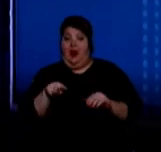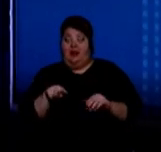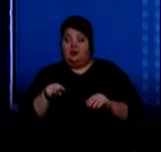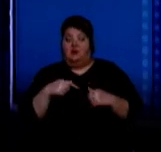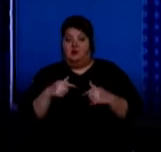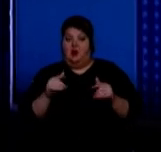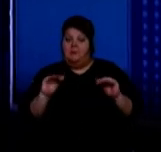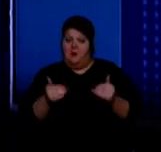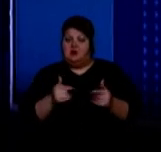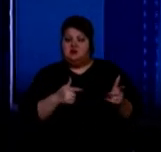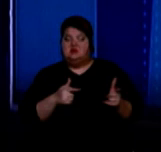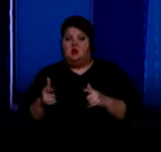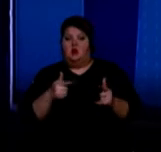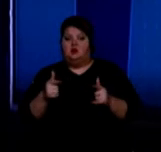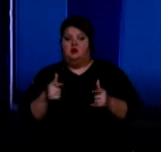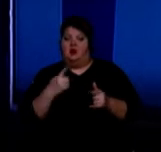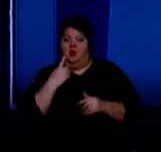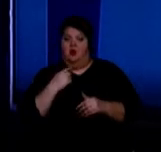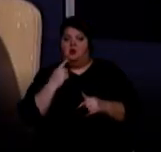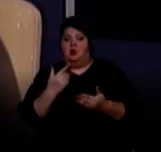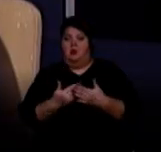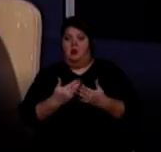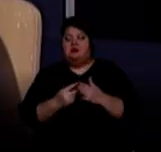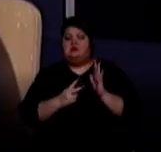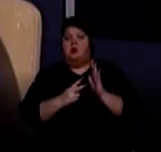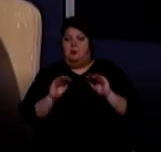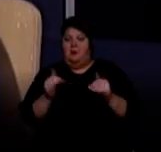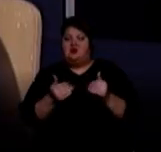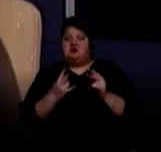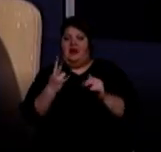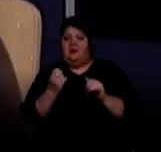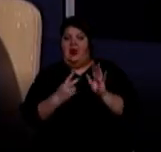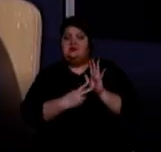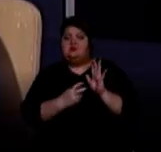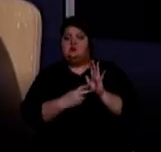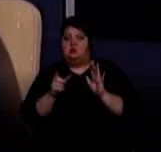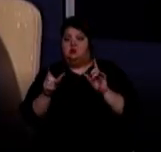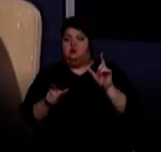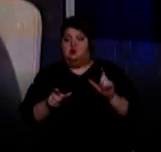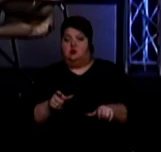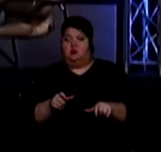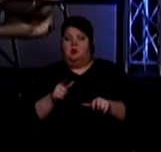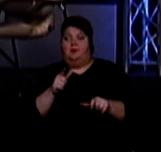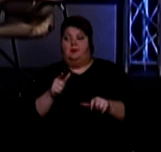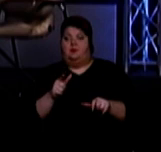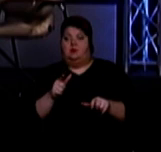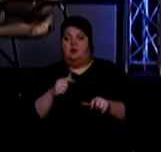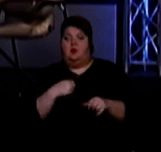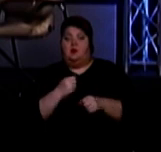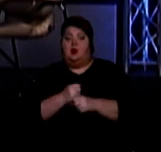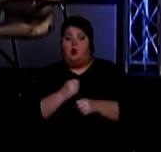донорської крові, це близько 700 десь донорів. Це за рахунок чого? Тому що ми